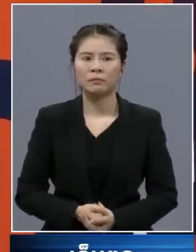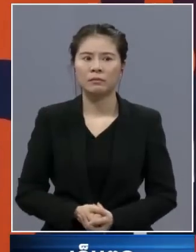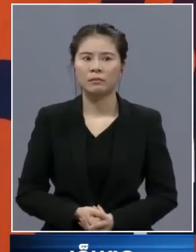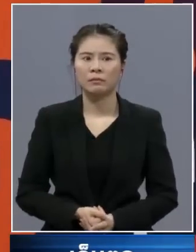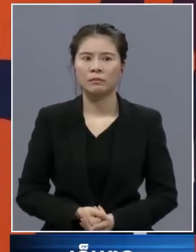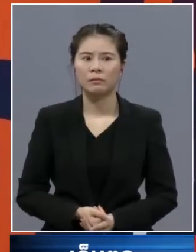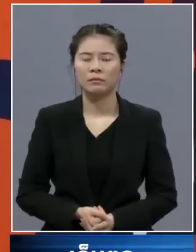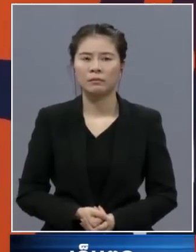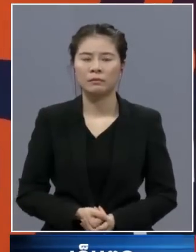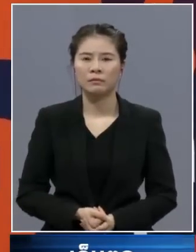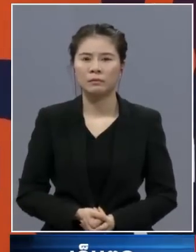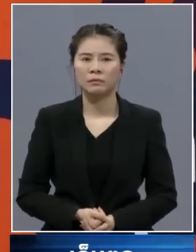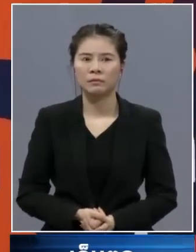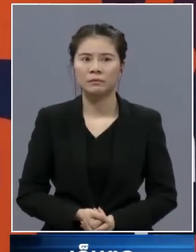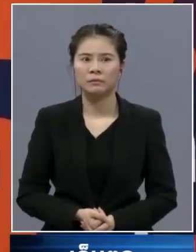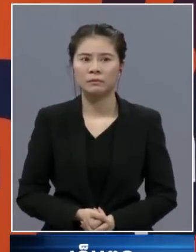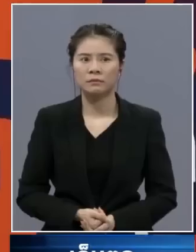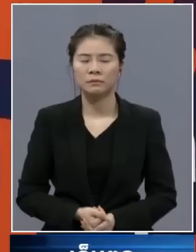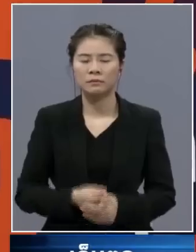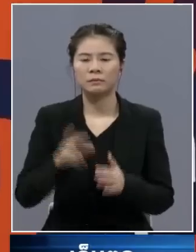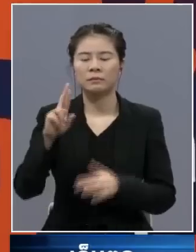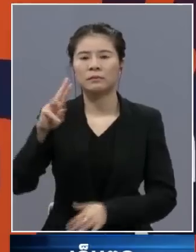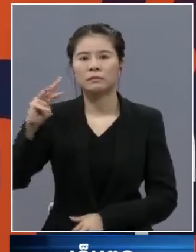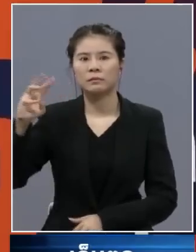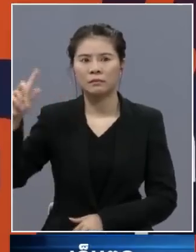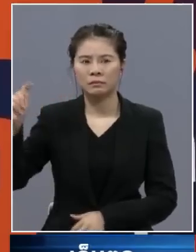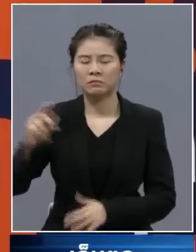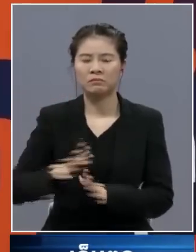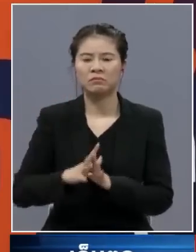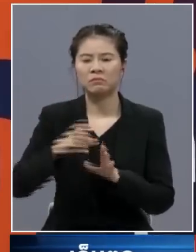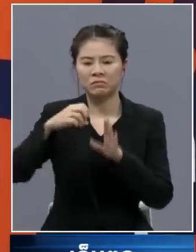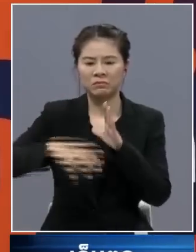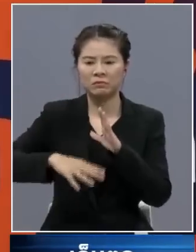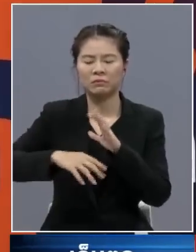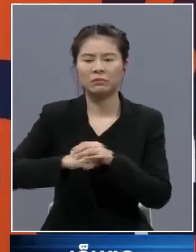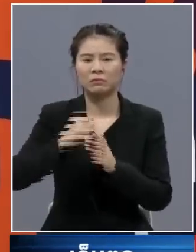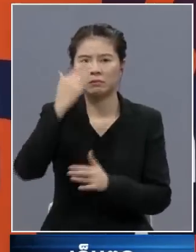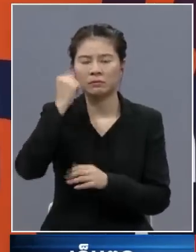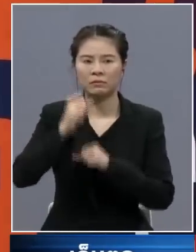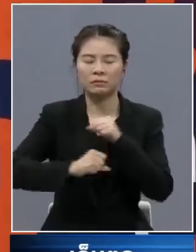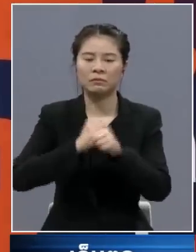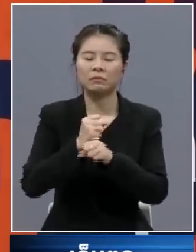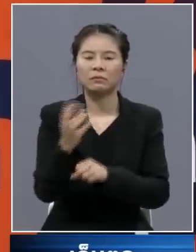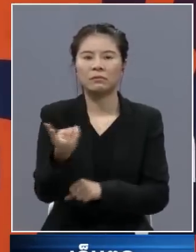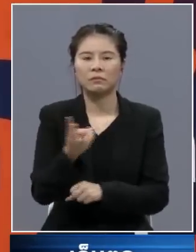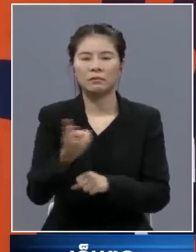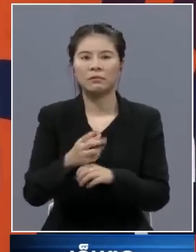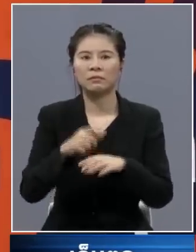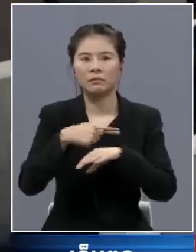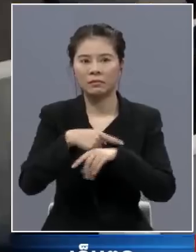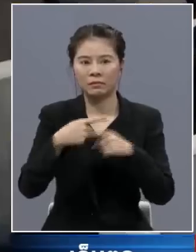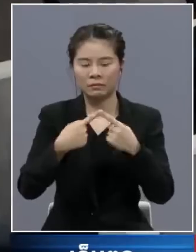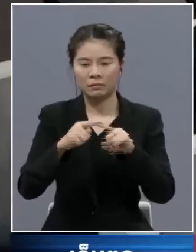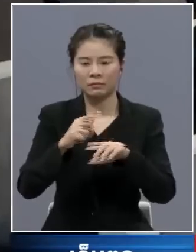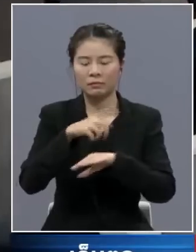ใช่เนี่ยนะครับก็ในเรื่องของรัฐมนตรีเนี่ยอาจจะตัดไปเพราะว่าอายุไม่ถึงใช่ไหม ใช่แต่ประธานรัฐสภาเนี่ยเขาไม่ได้กำหน